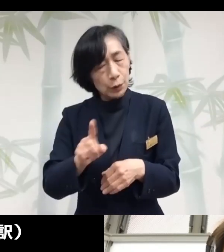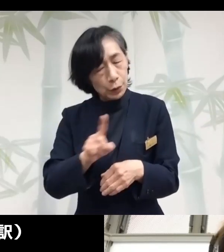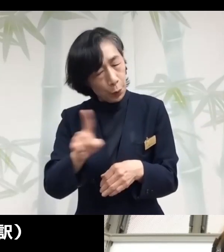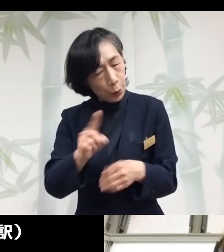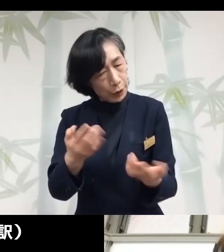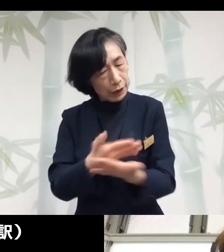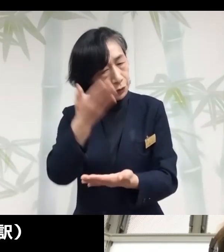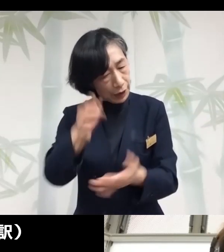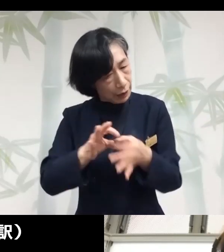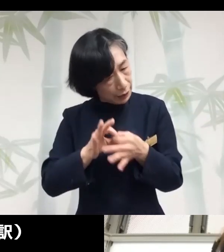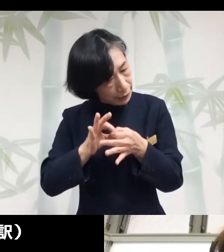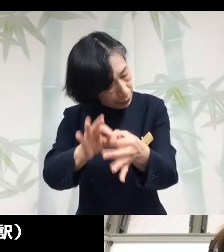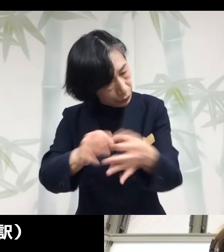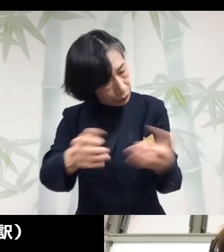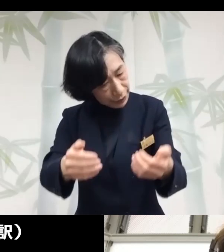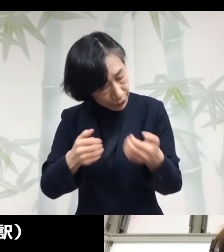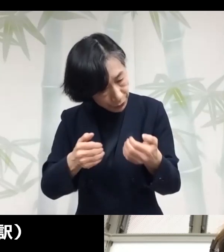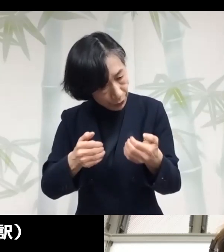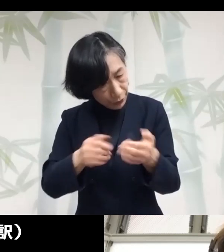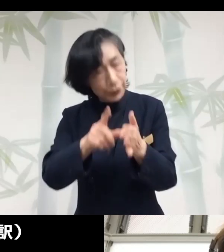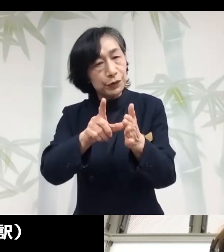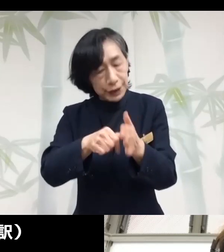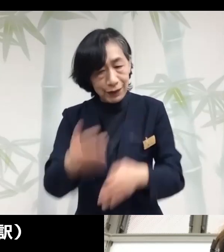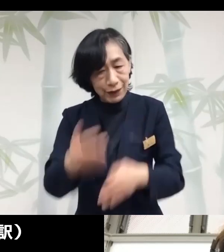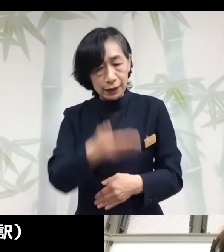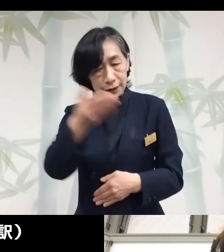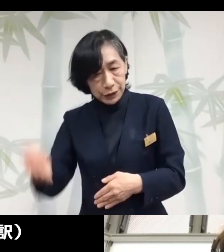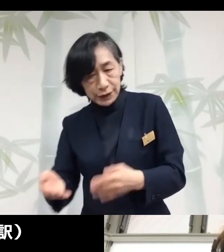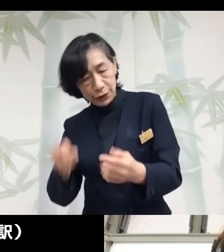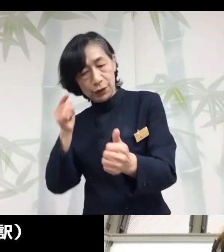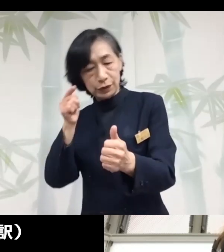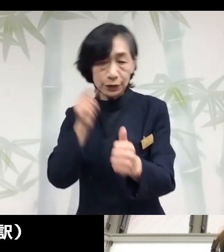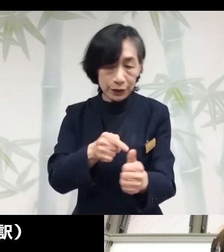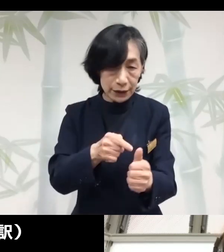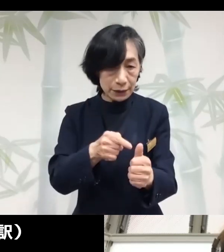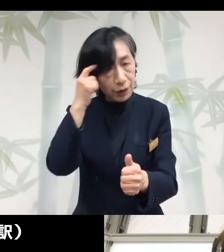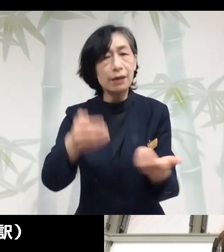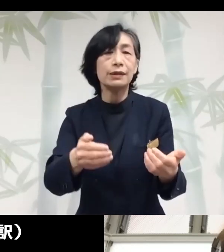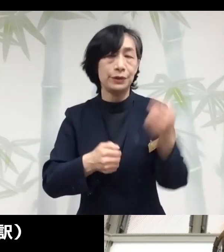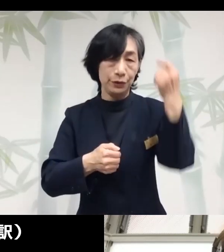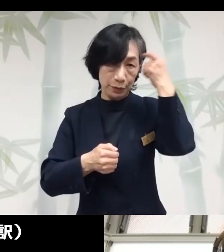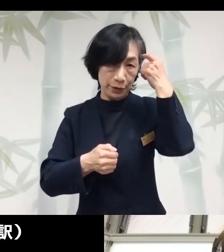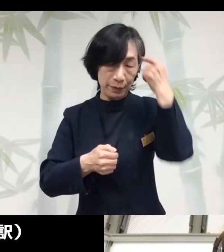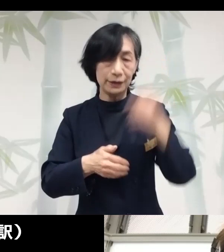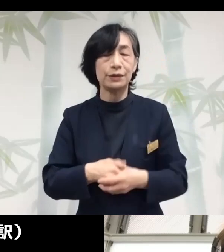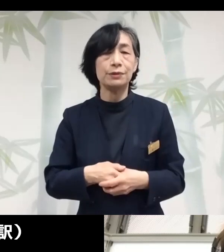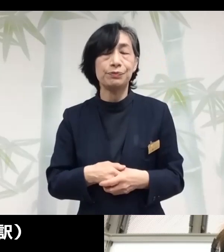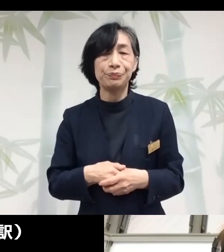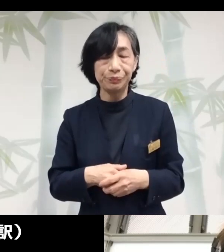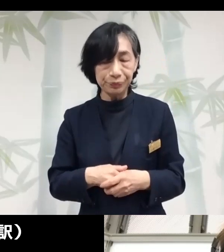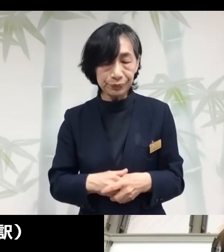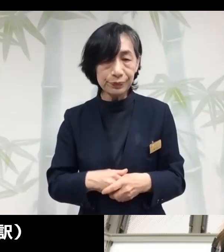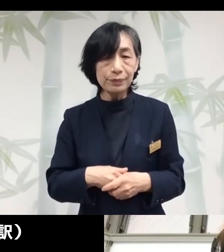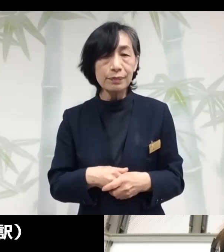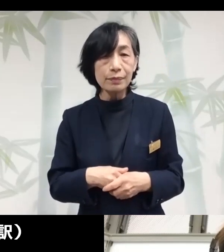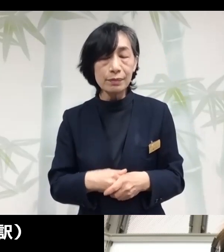継続しなければならないということになれば、また次の措置ということも、まあ、少し頭の片隅には置かないといけないかなというふう